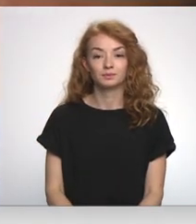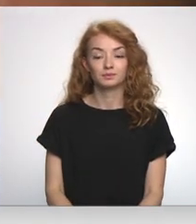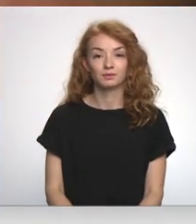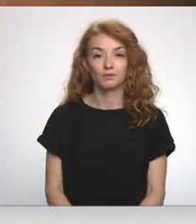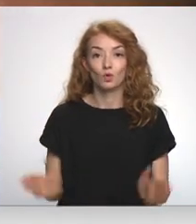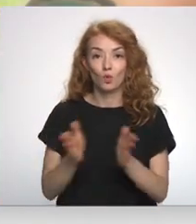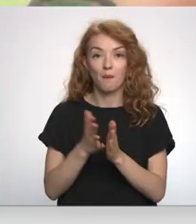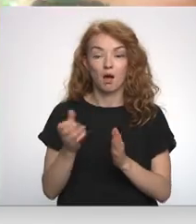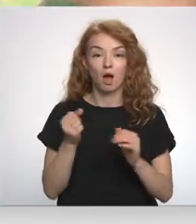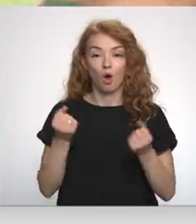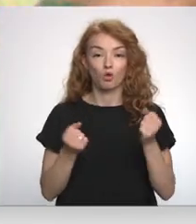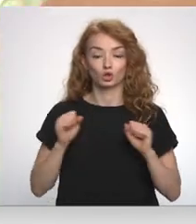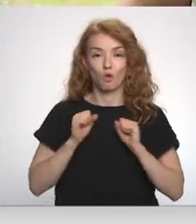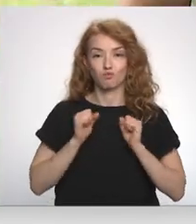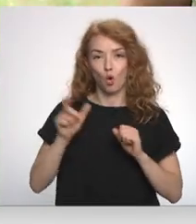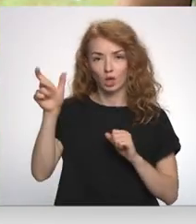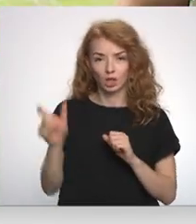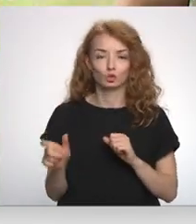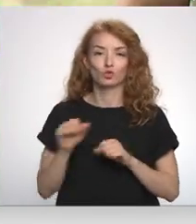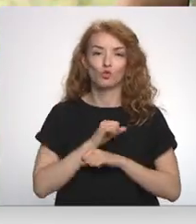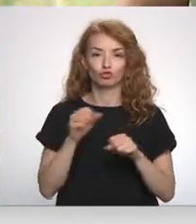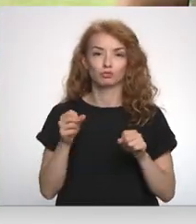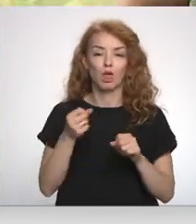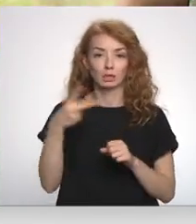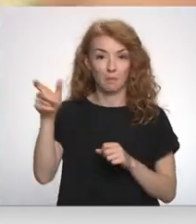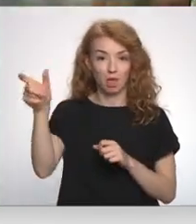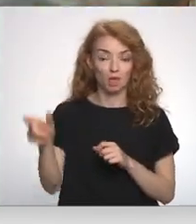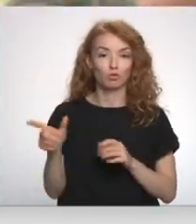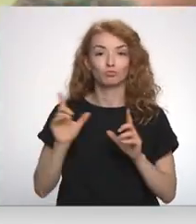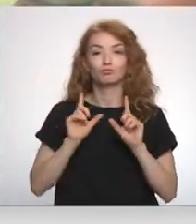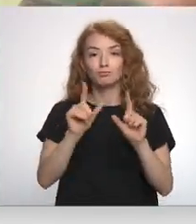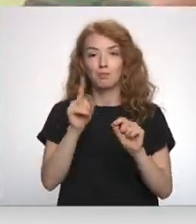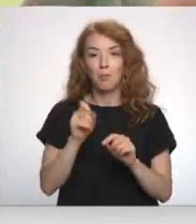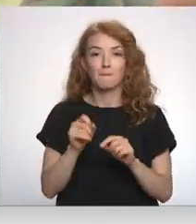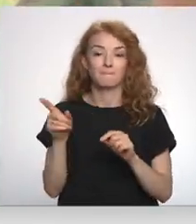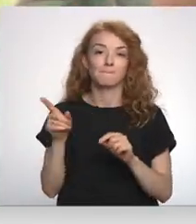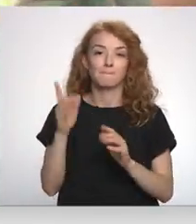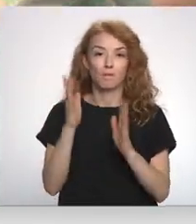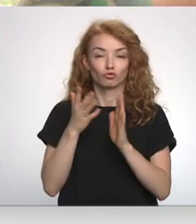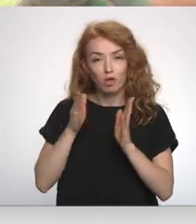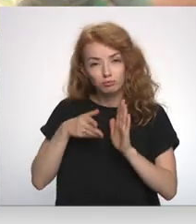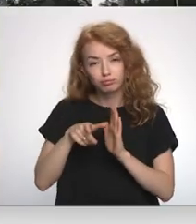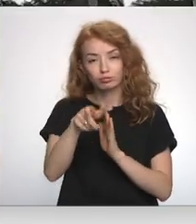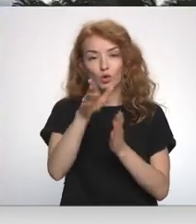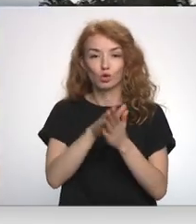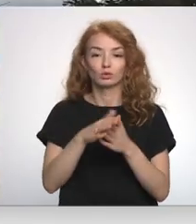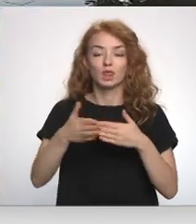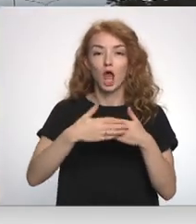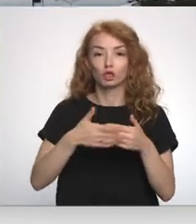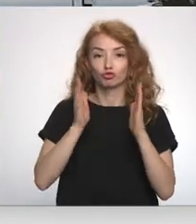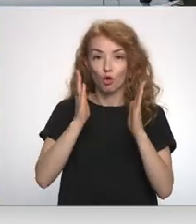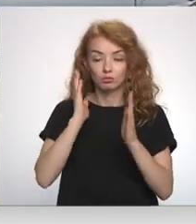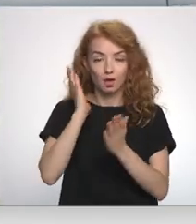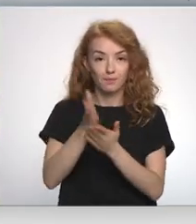Kopā ar autosportistu drošas braukšanas ekspertu Jānu Vanku braucam Rīgā pa Biķernieku ielu un tālāk uz Tallinas šoseju. Tā kā